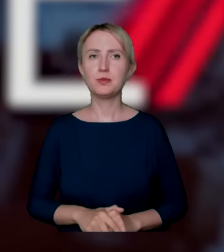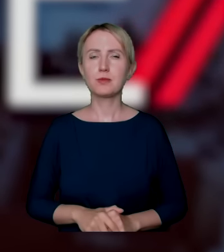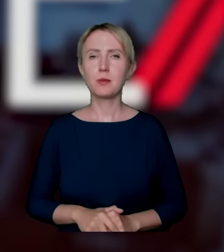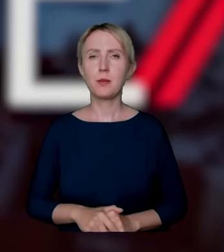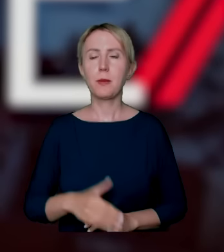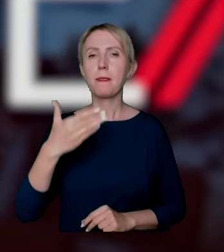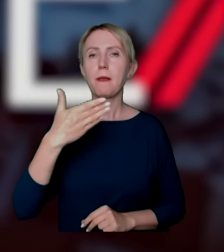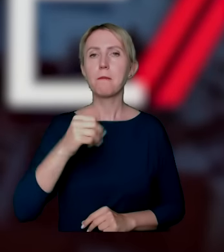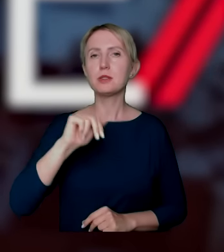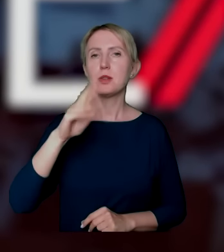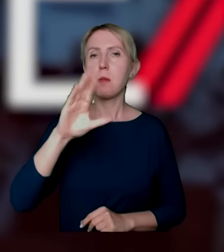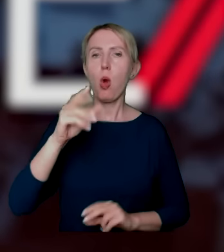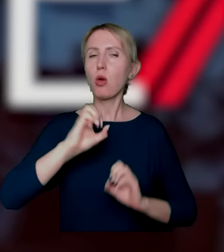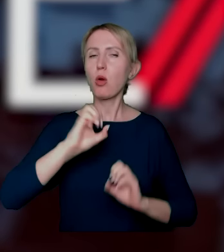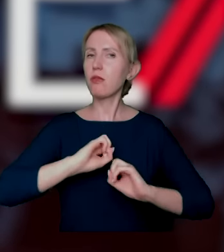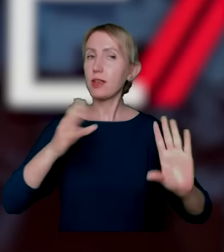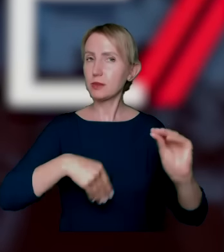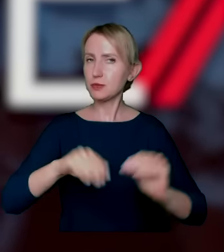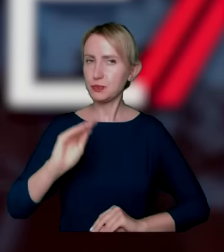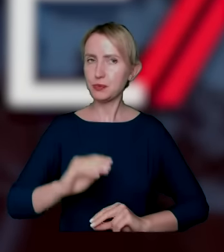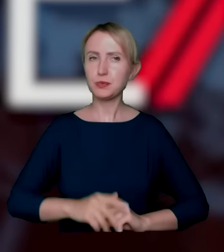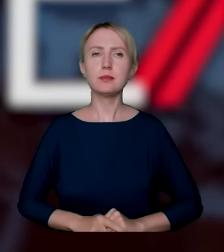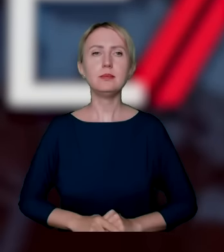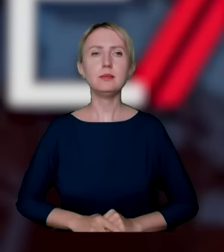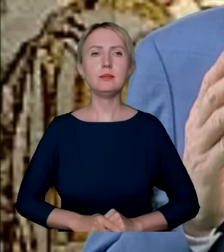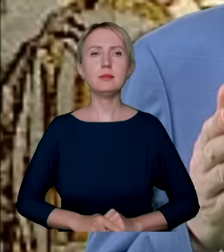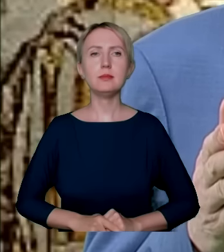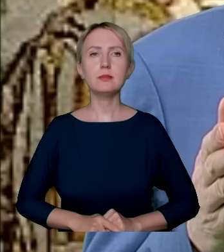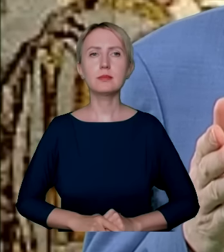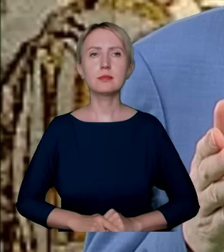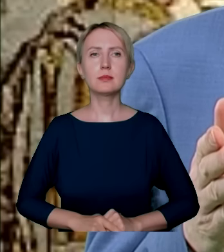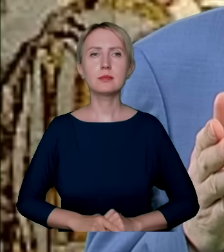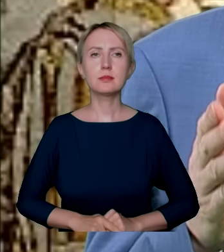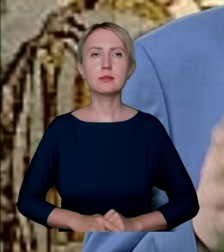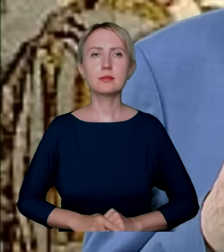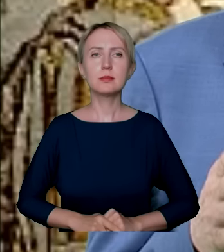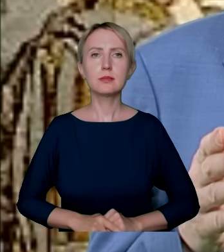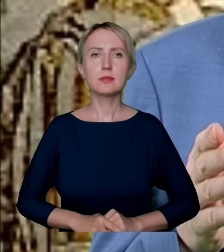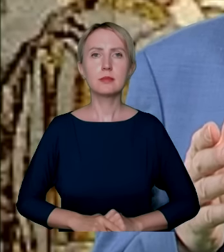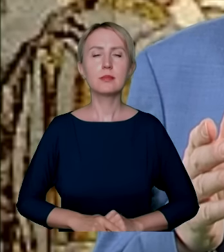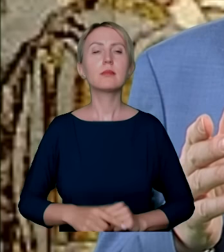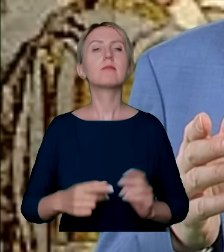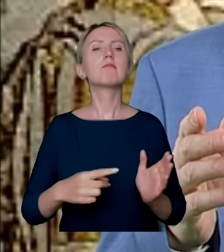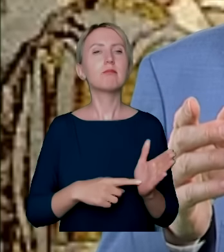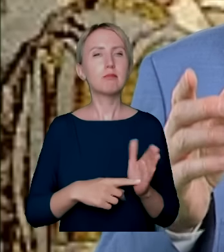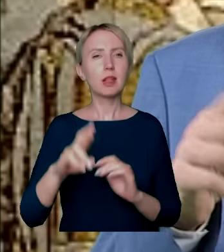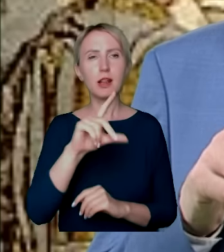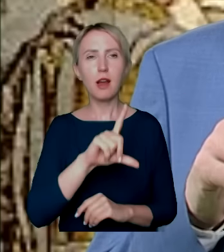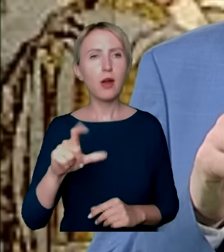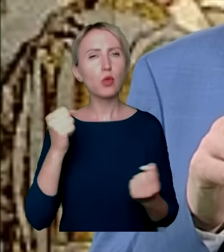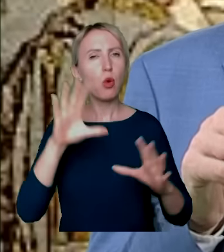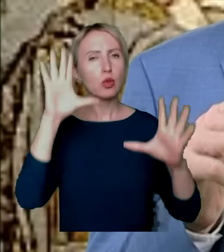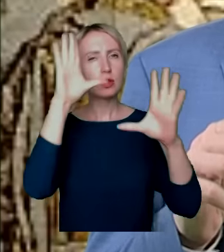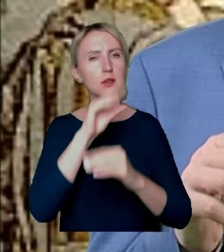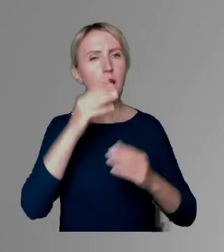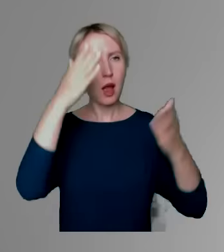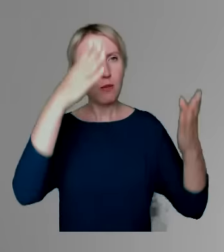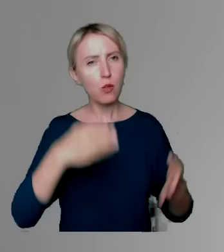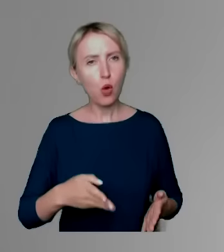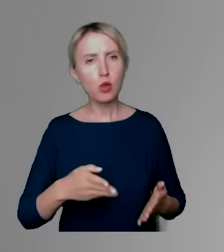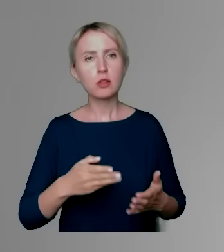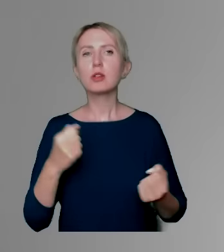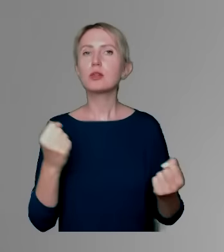nieco światła na ukrytego w mroku historii króla. Tak, Rafale, to mocno zapomniana postać i mocno zapomniany